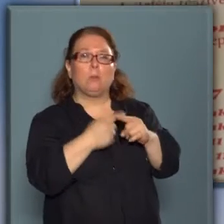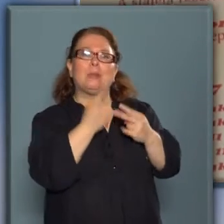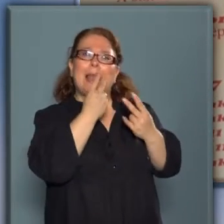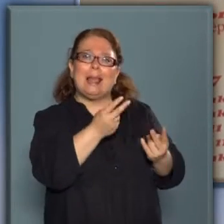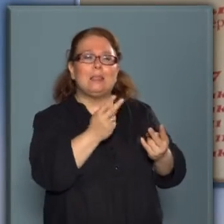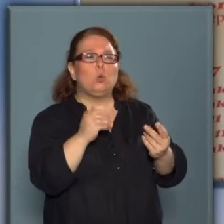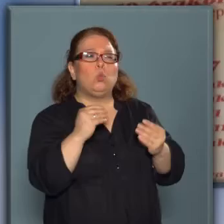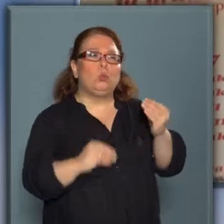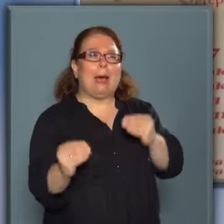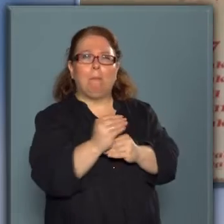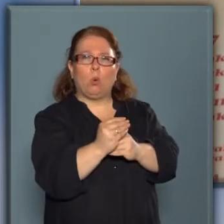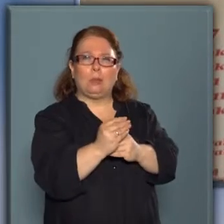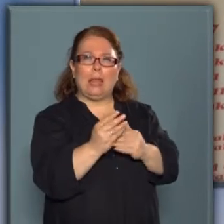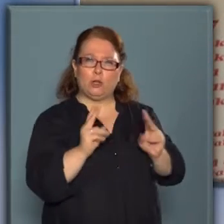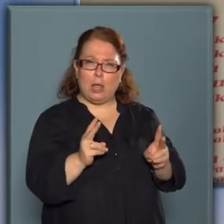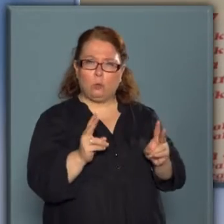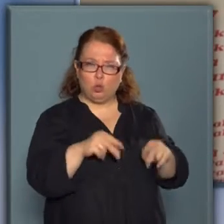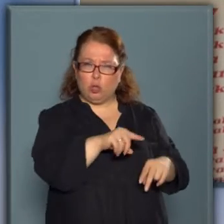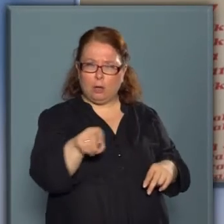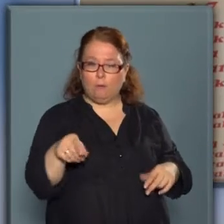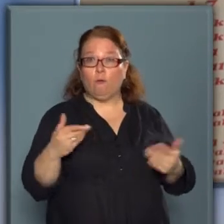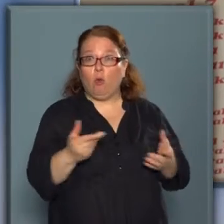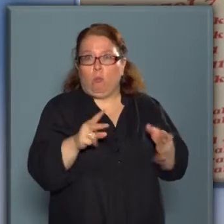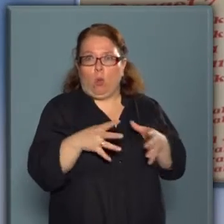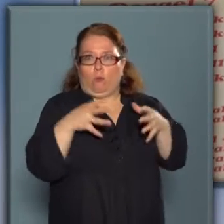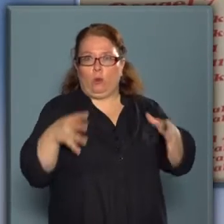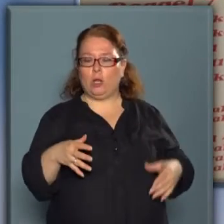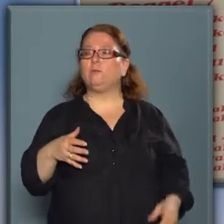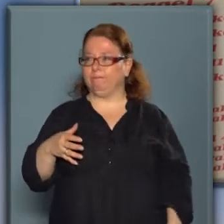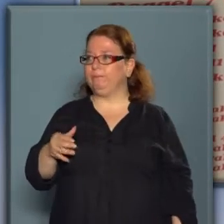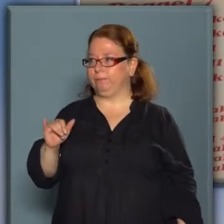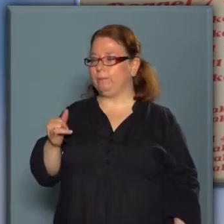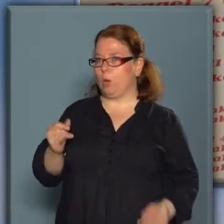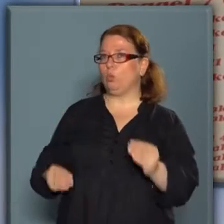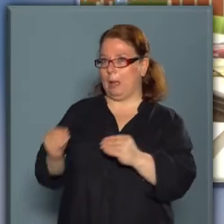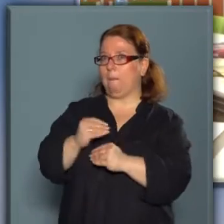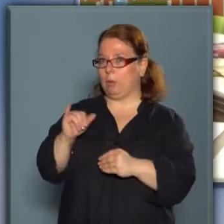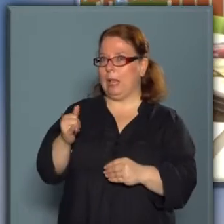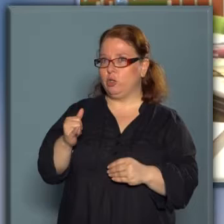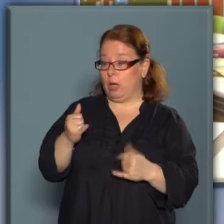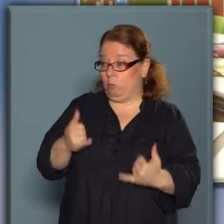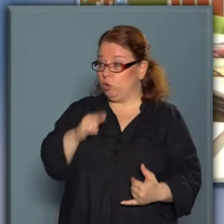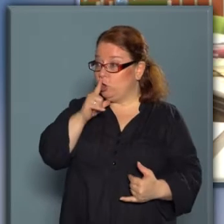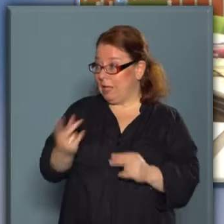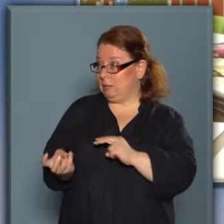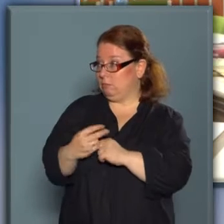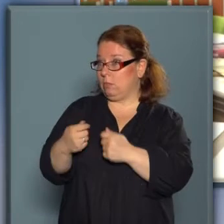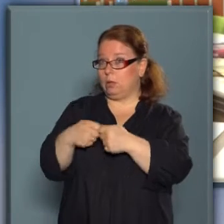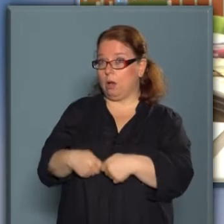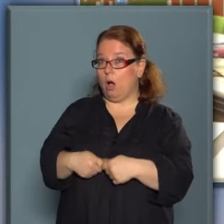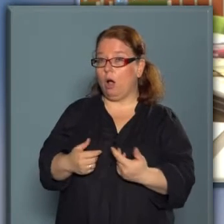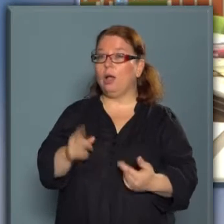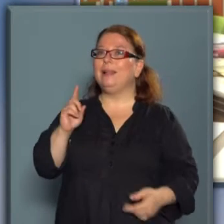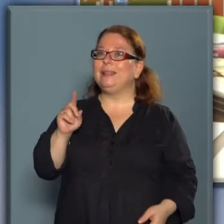hogy az utánpótlásnak a lehetősége is felvillan, vagy hogy bővüljenek? Van az utánpótlás. Most is lesz egy tagunk,